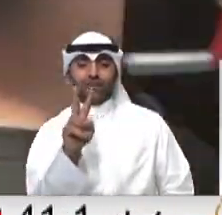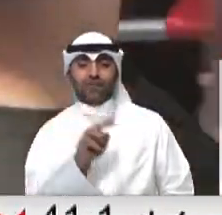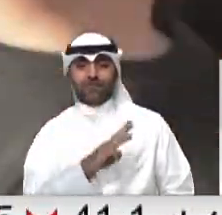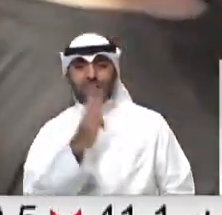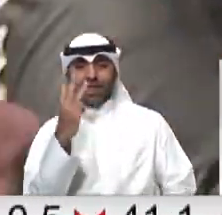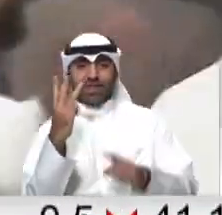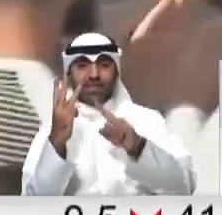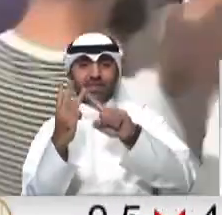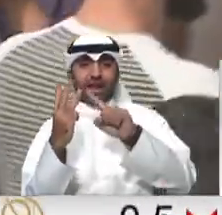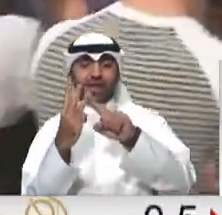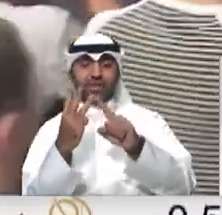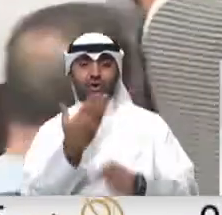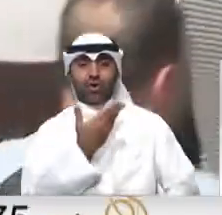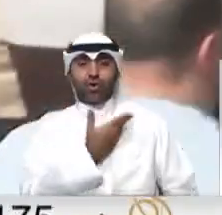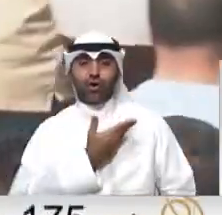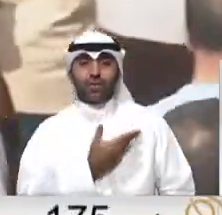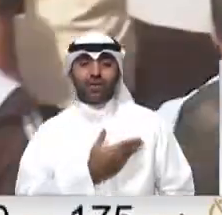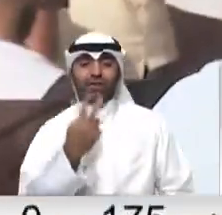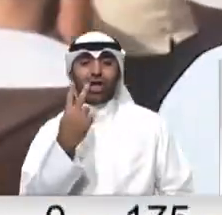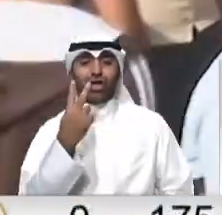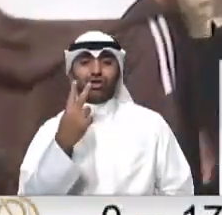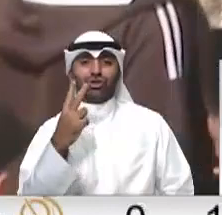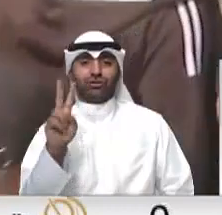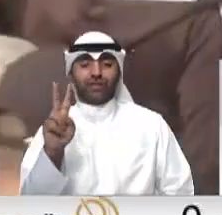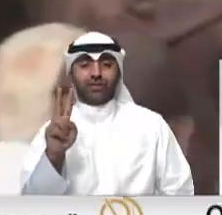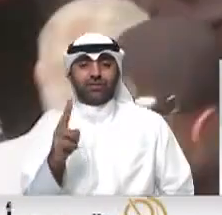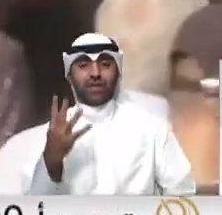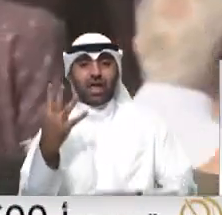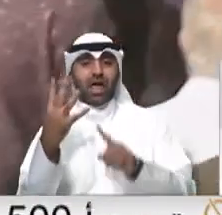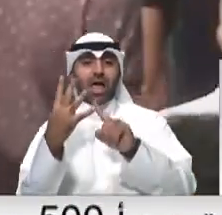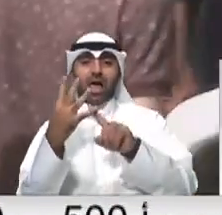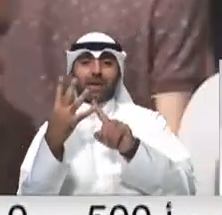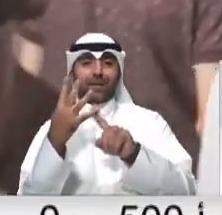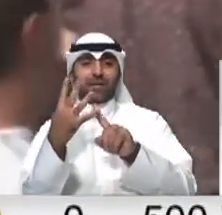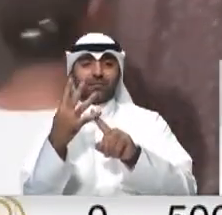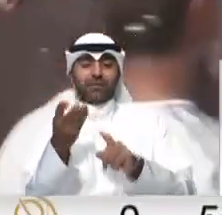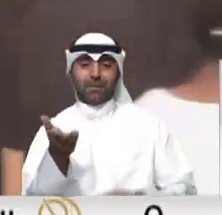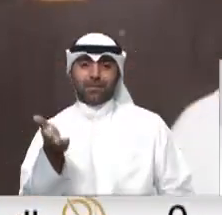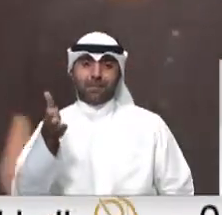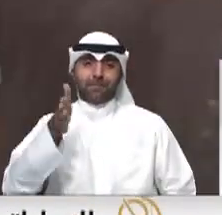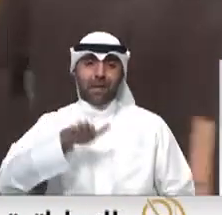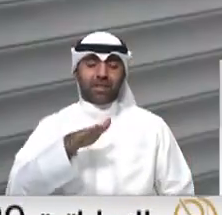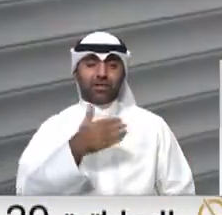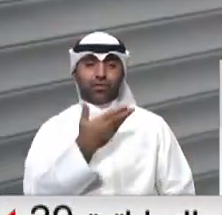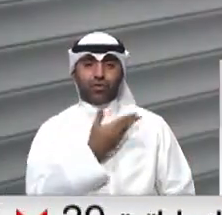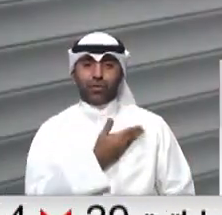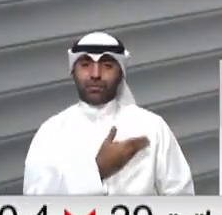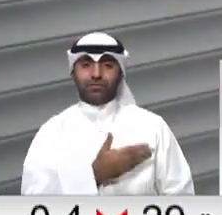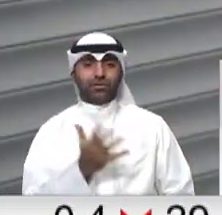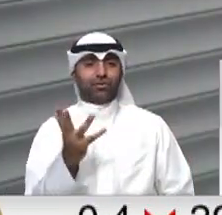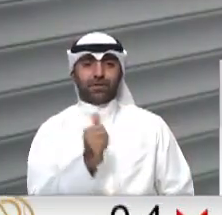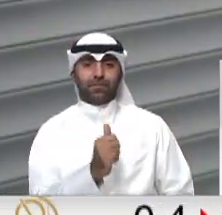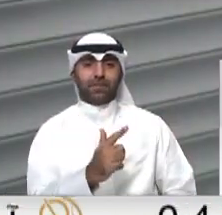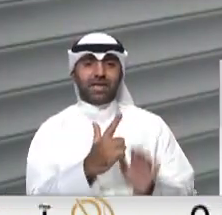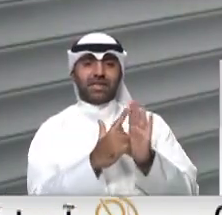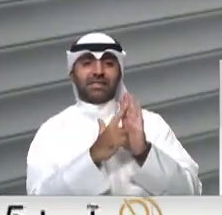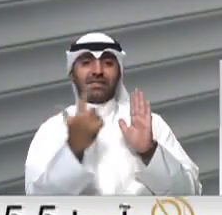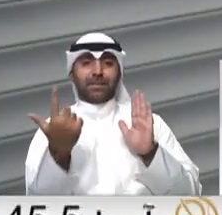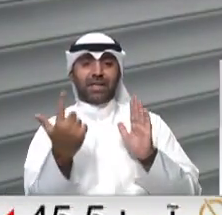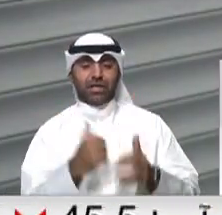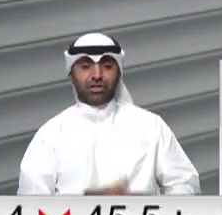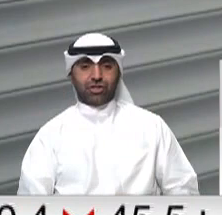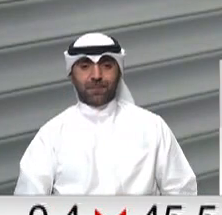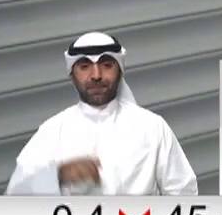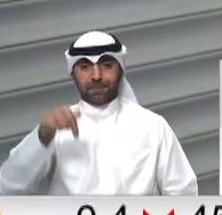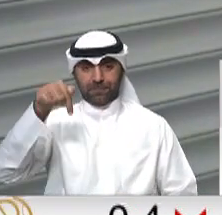الجلزون للاجئين شمال رام الله، في وقت أصيب فيه العشرات بينهم إصابات في حالة خطيرة. مدينة رام الله